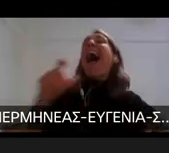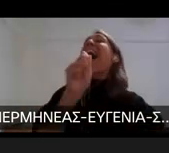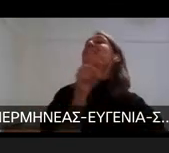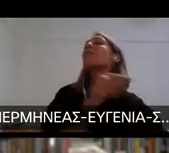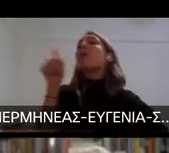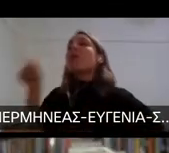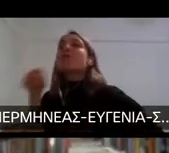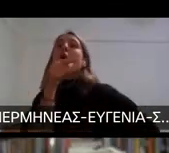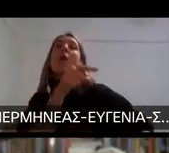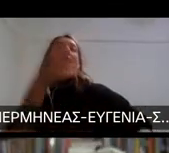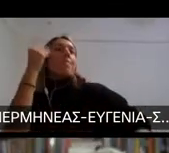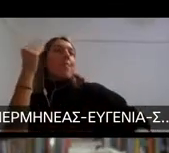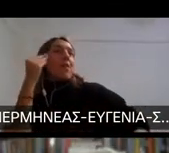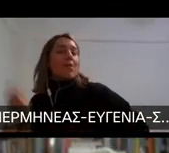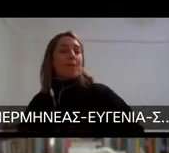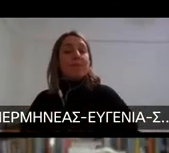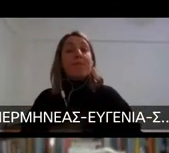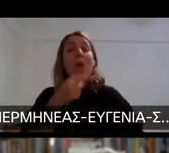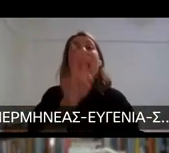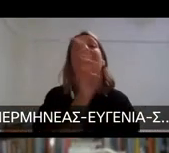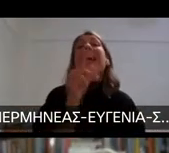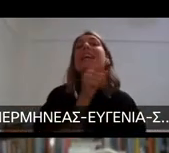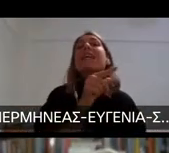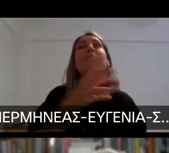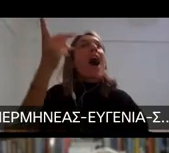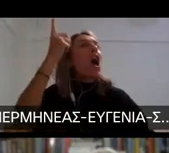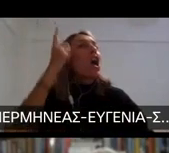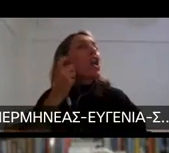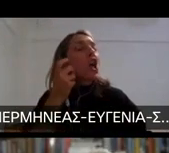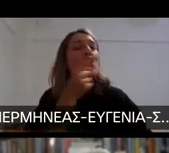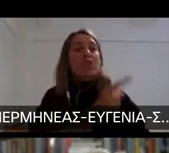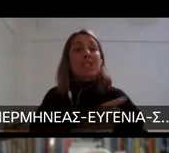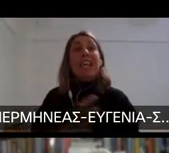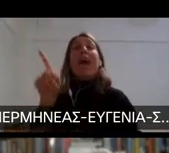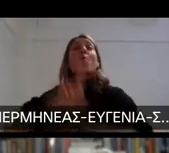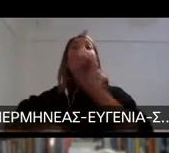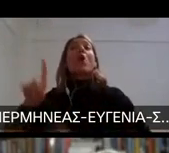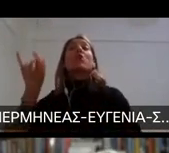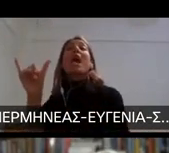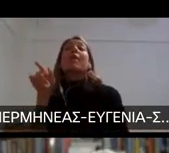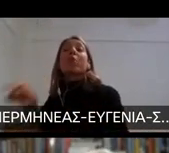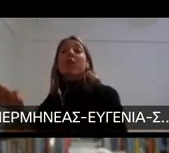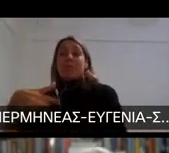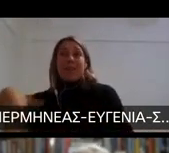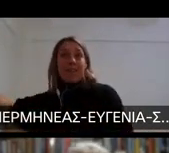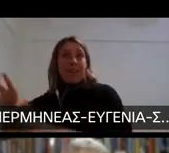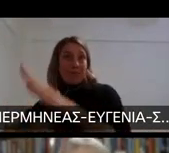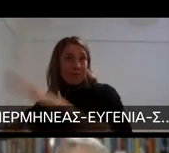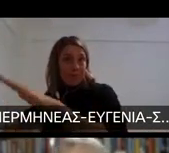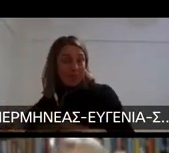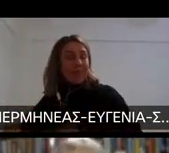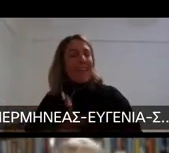παράδειγμα όπου μπορούμε να δούμε ρήμα γνώσης με υποκείμενα εδώ μετανάστες και πρόσφυγες, ειδικότερα τα